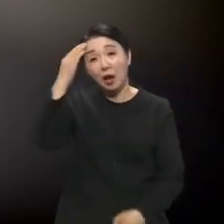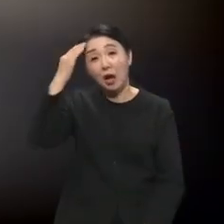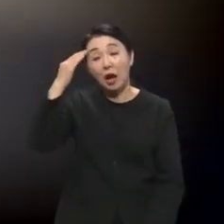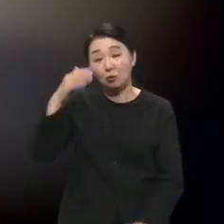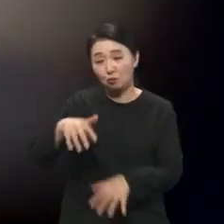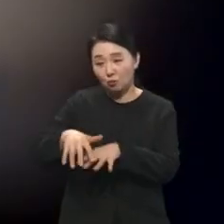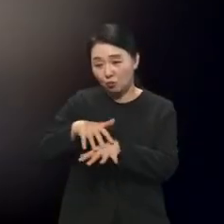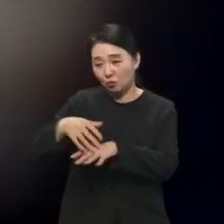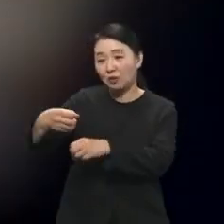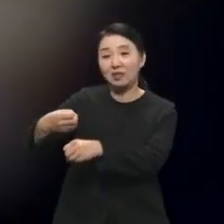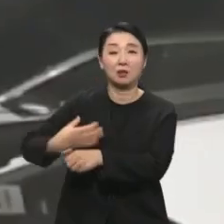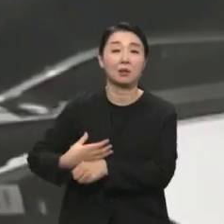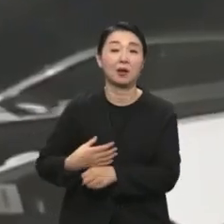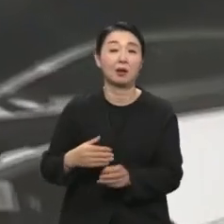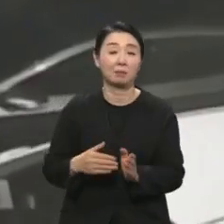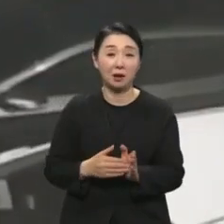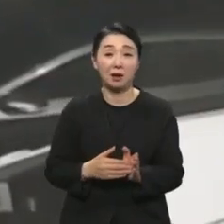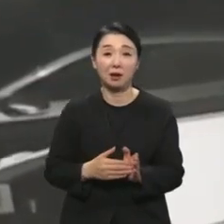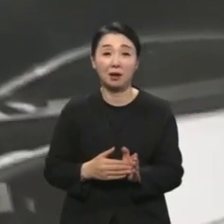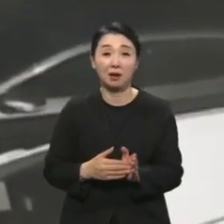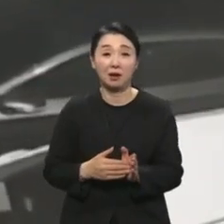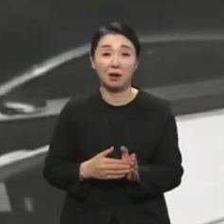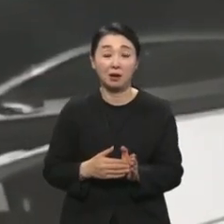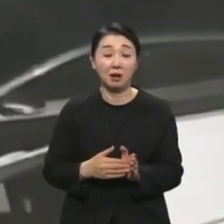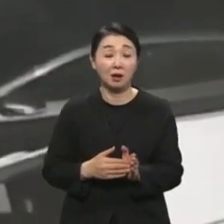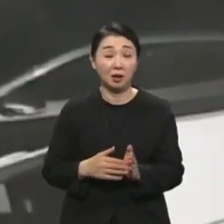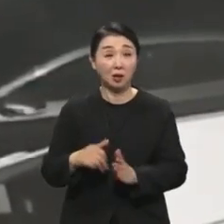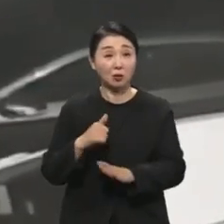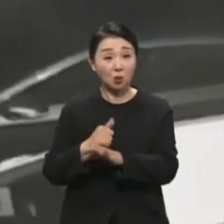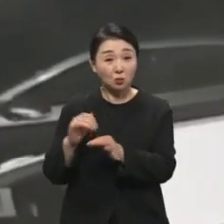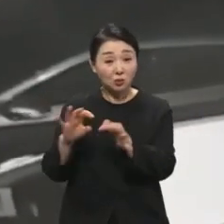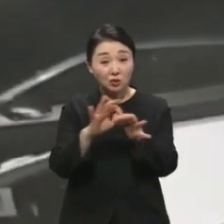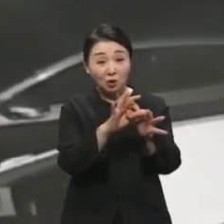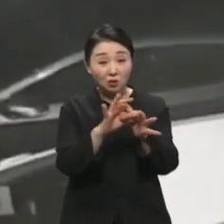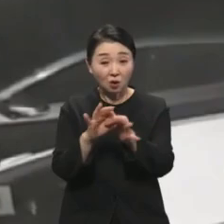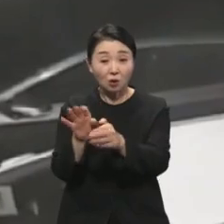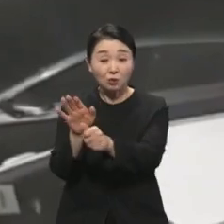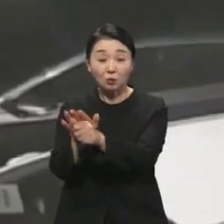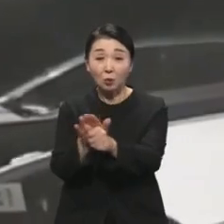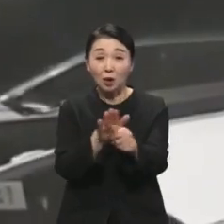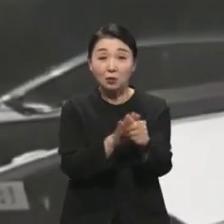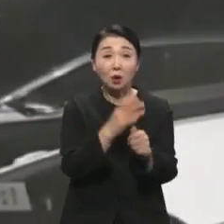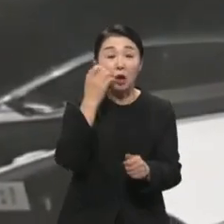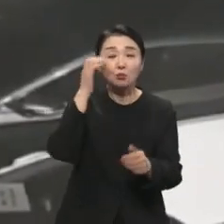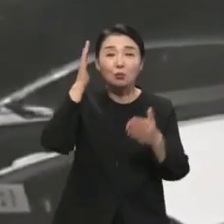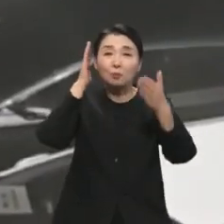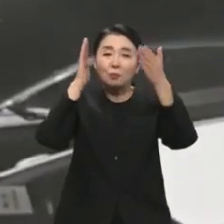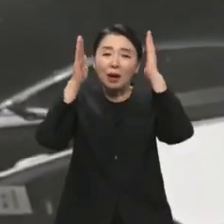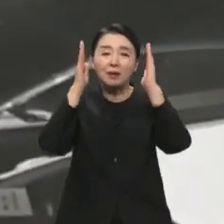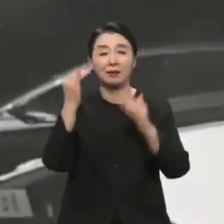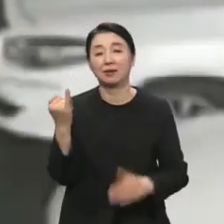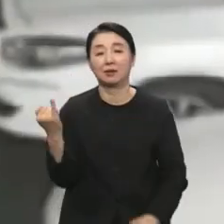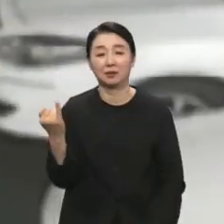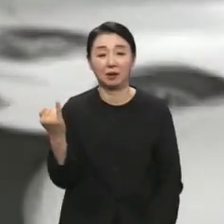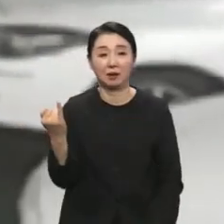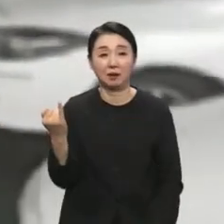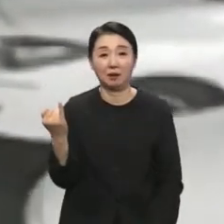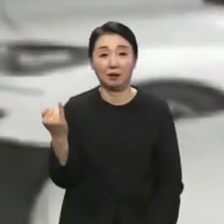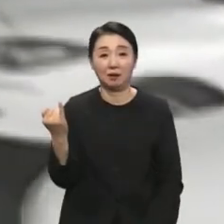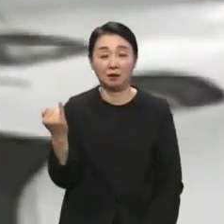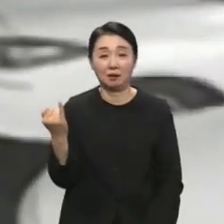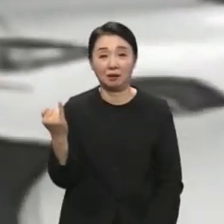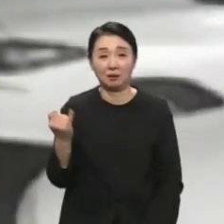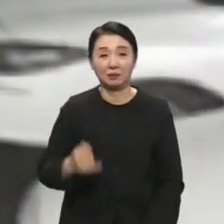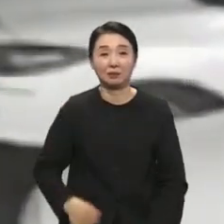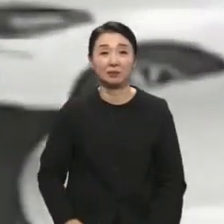조직원에게 그 전달이 되는 그런데이 연결을 하는에 국적은 이제 말레이 요원이었다 그 어떤 큰 트에서 보게